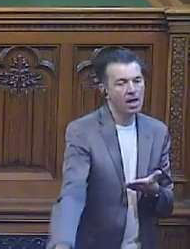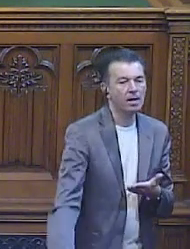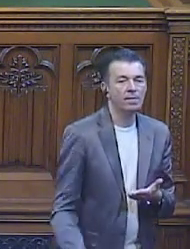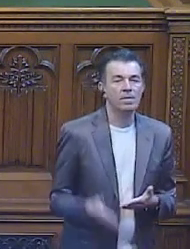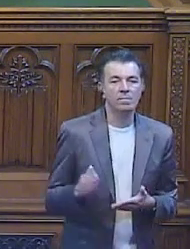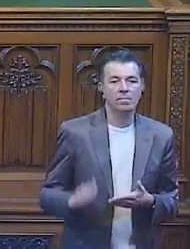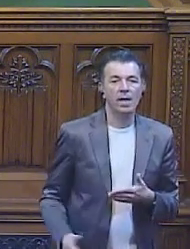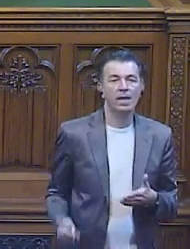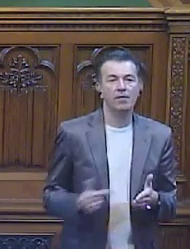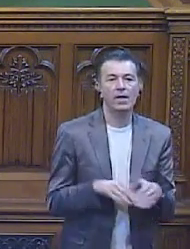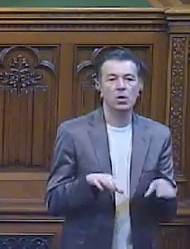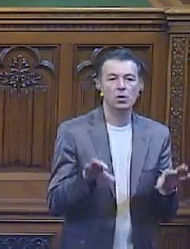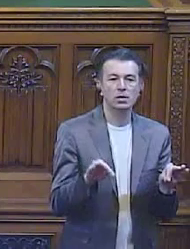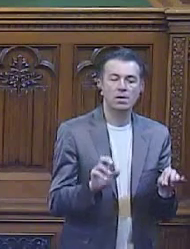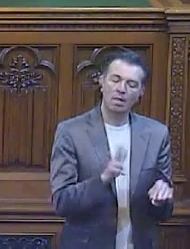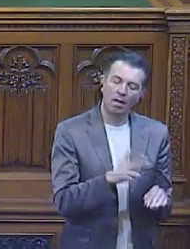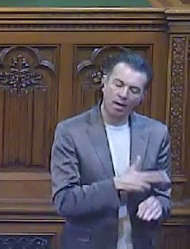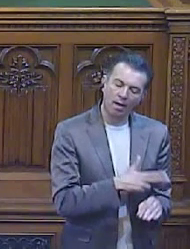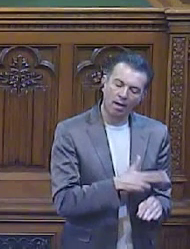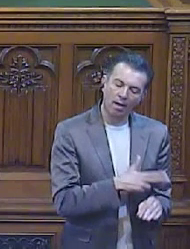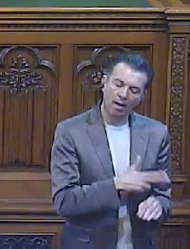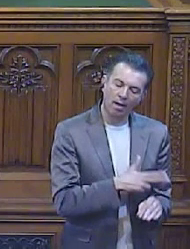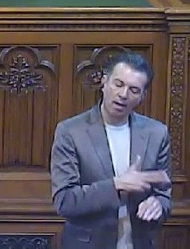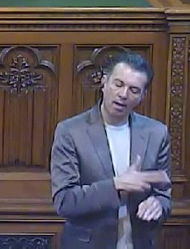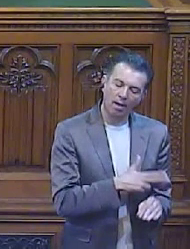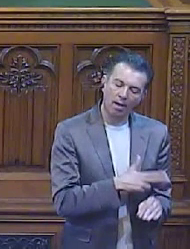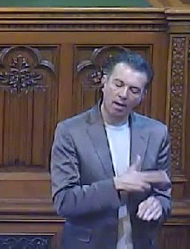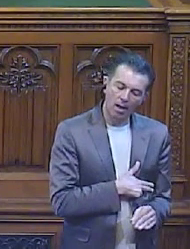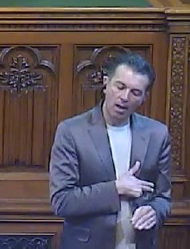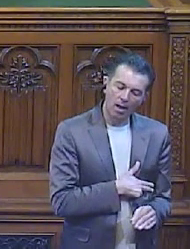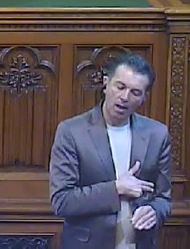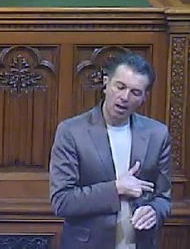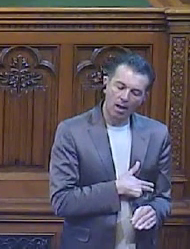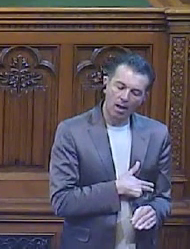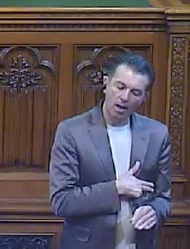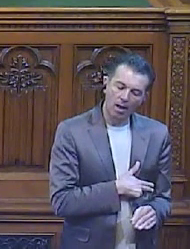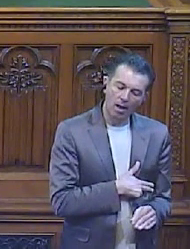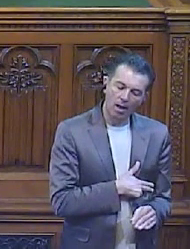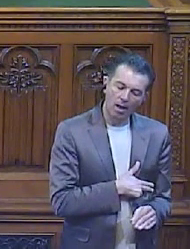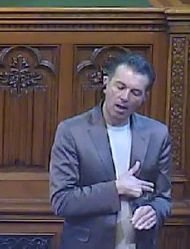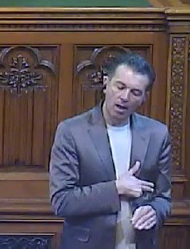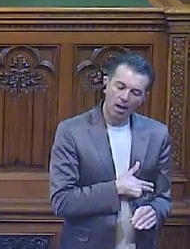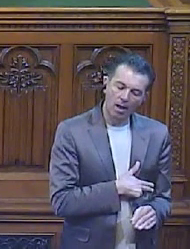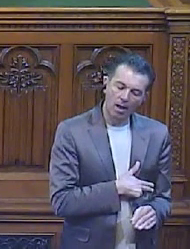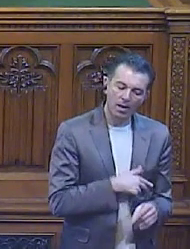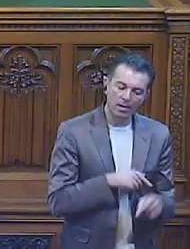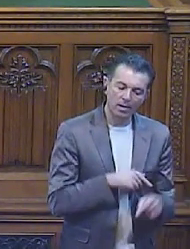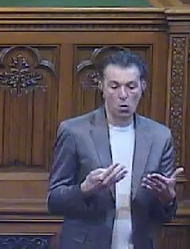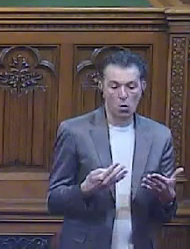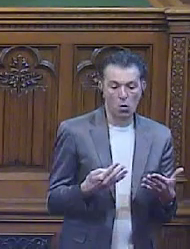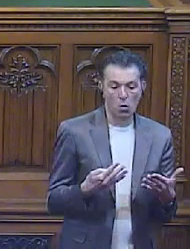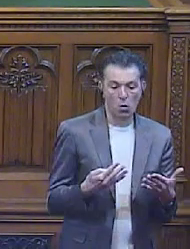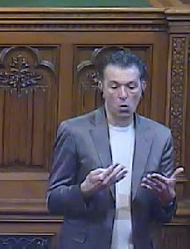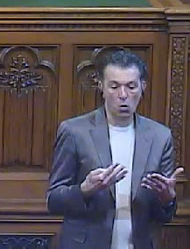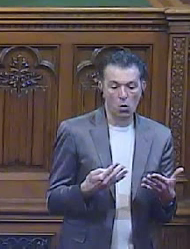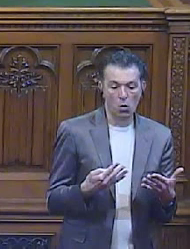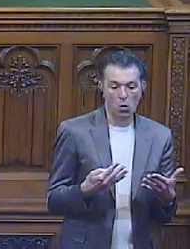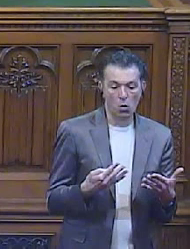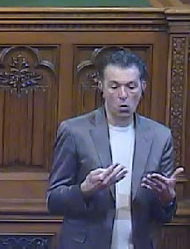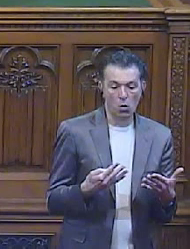seit 2010 Realität in Wien. Die Gratisnachhilfe in den Pflichtschulen und